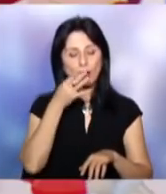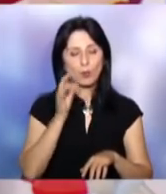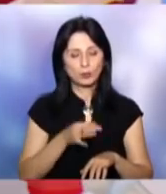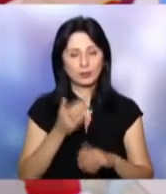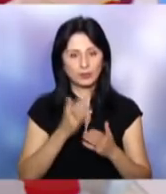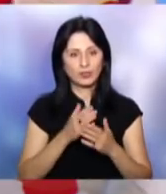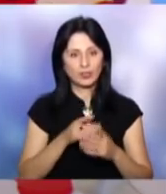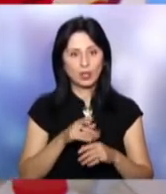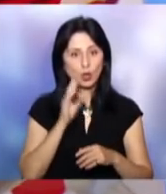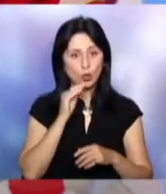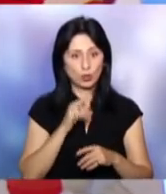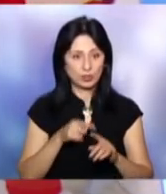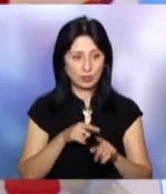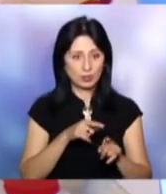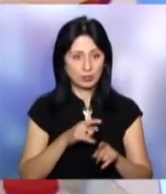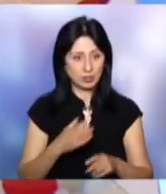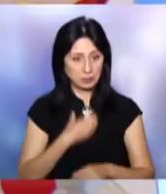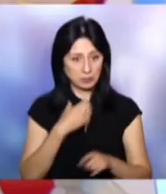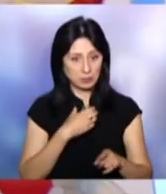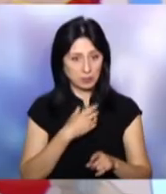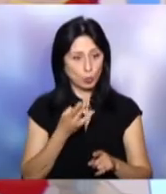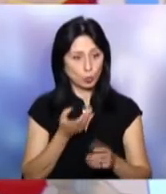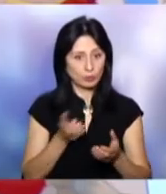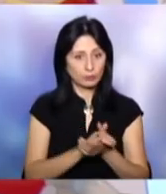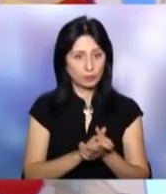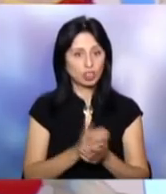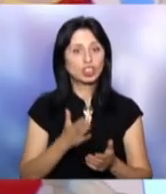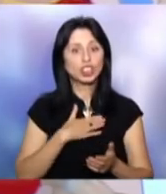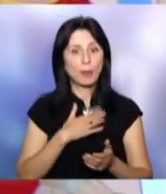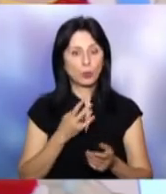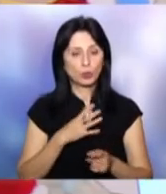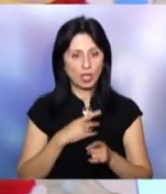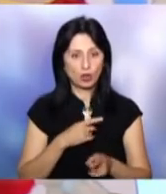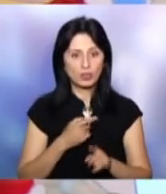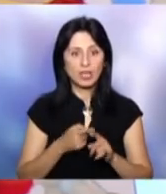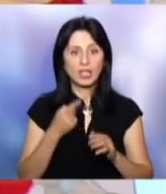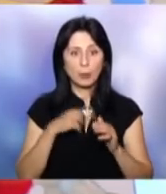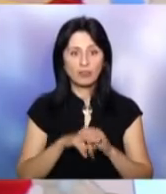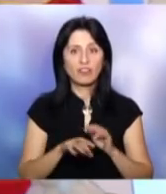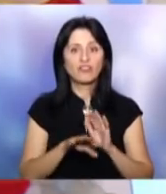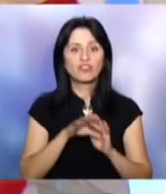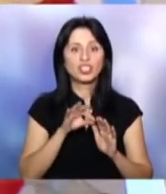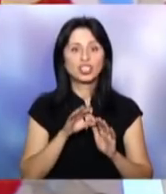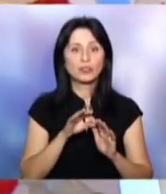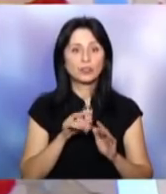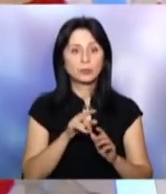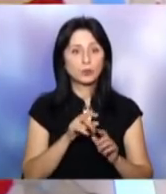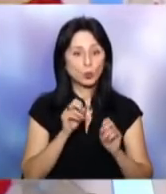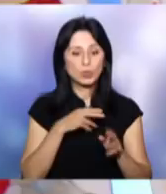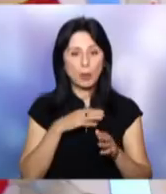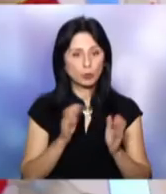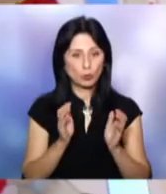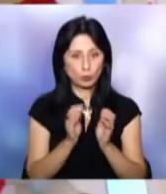გამოცდილი ხერხი, როდესაც საგანი, რომელიც გვაშინებს, უნდა მოშინაურდეს, ანუ გახდეს ჩემი. აქედან გამომდინარე, ვირჩევთ იმ ზომას, რომელიც